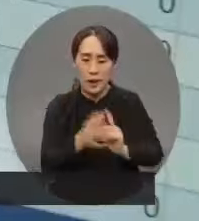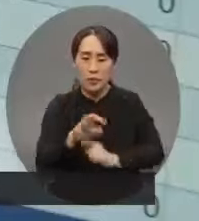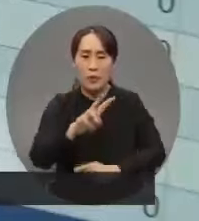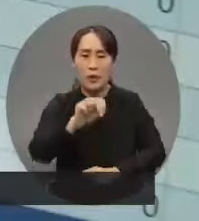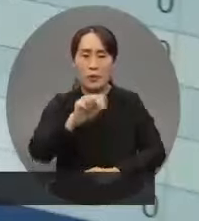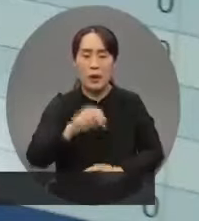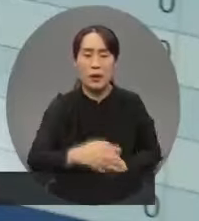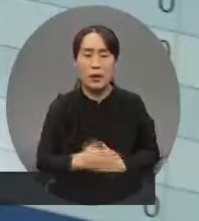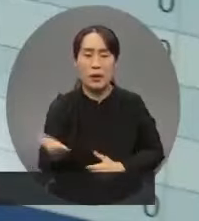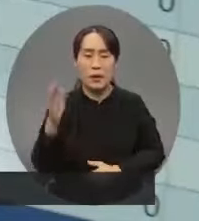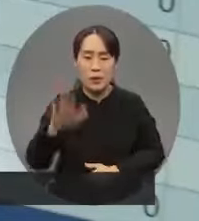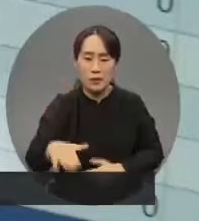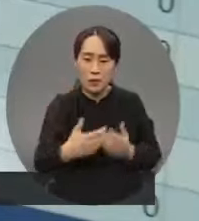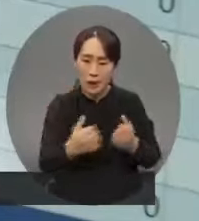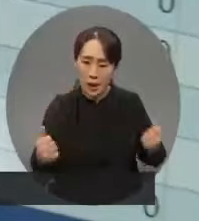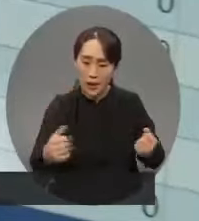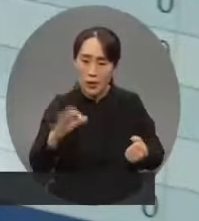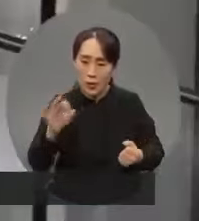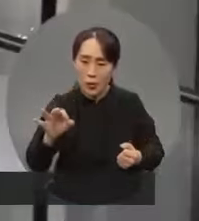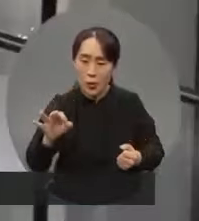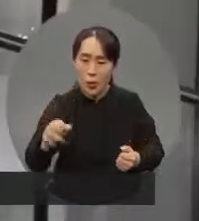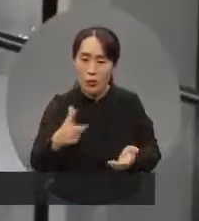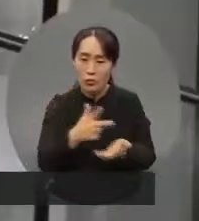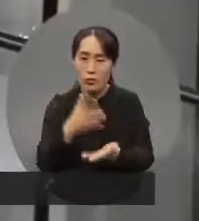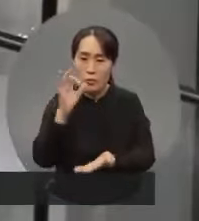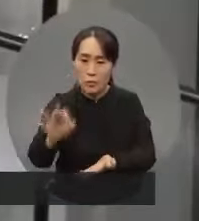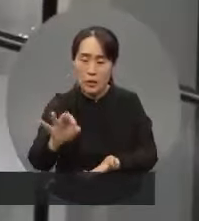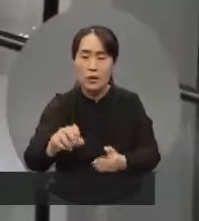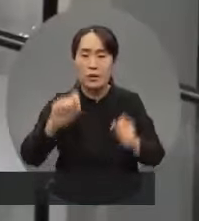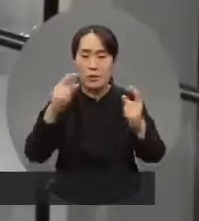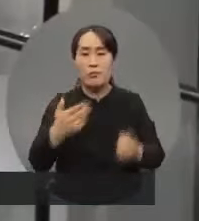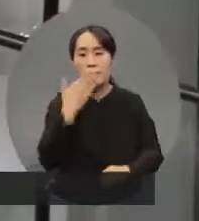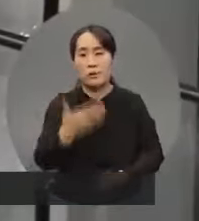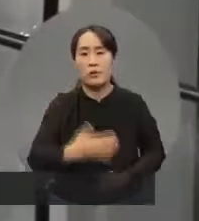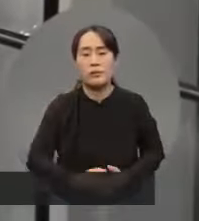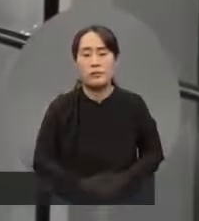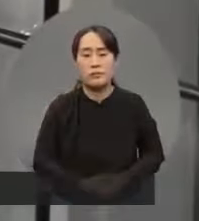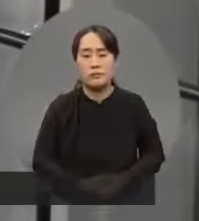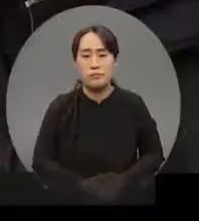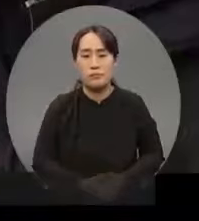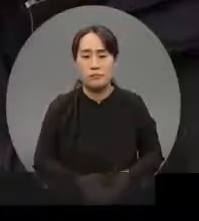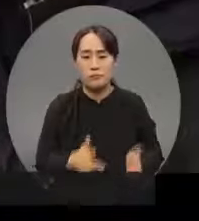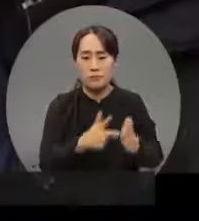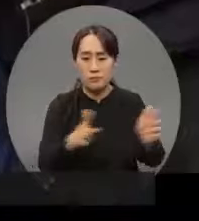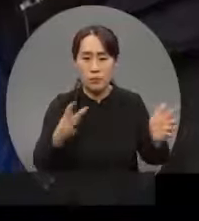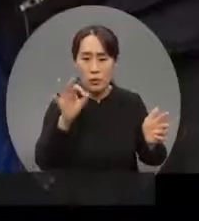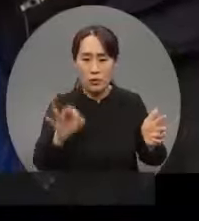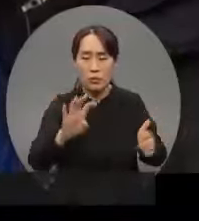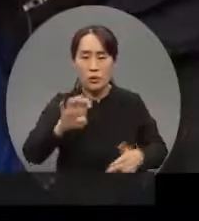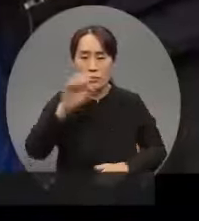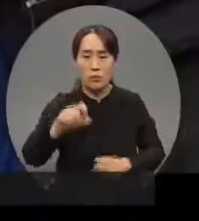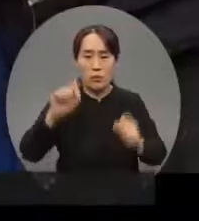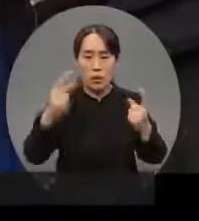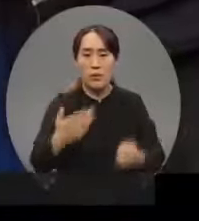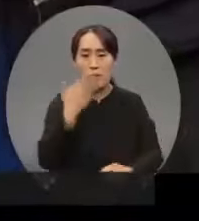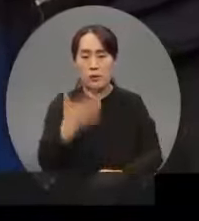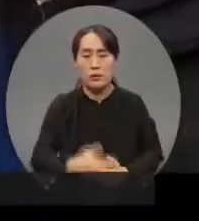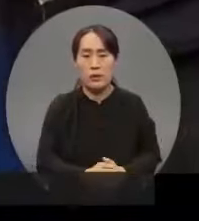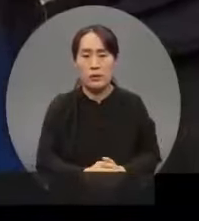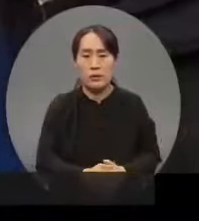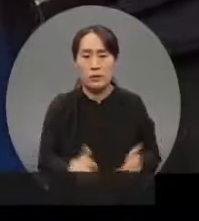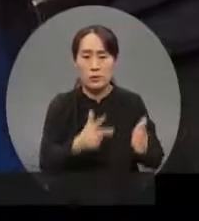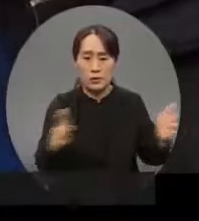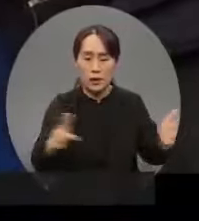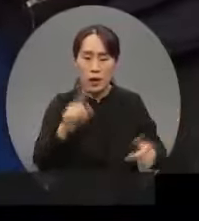원. 대신 따로 정산해야 하는 주차 요금에 할인이 적용됩니다. 주차 요금이 40% 할인됩니다. 주차